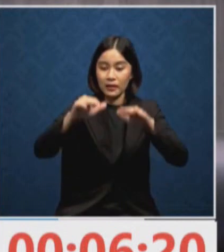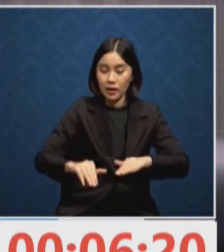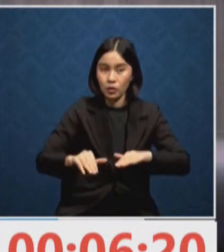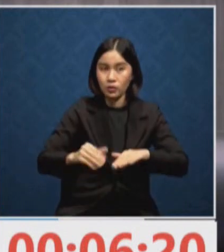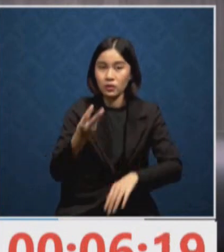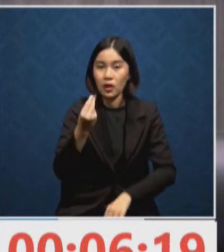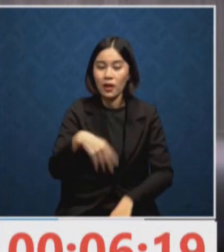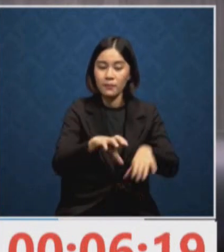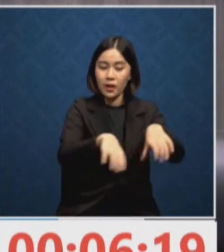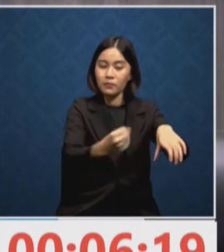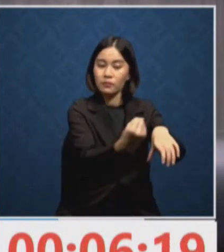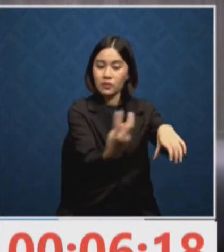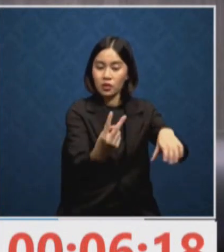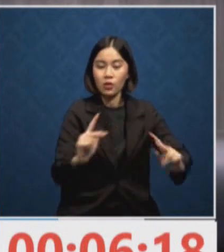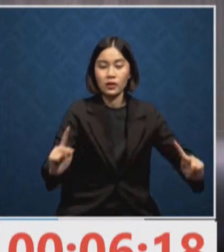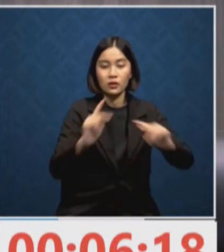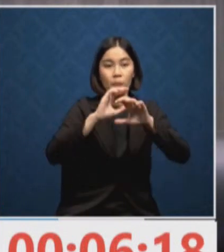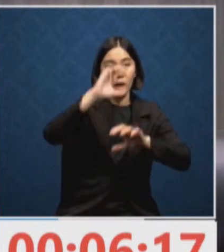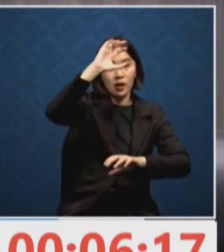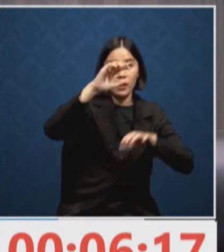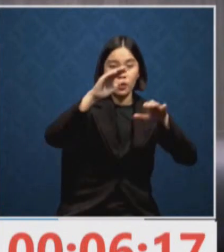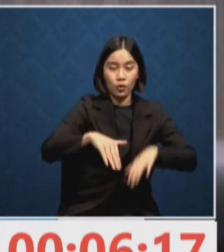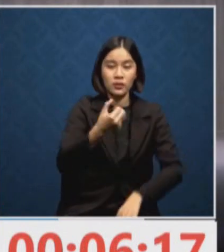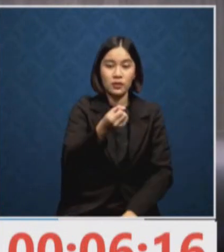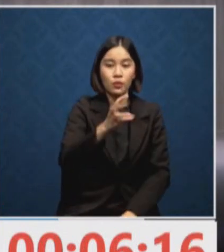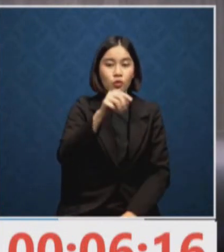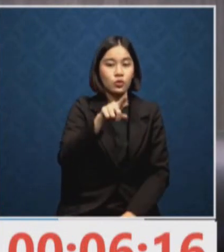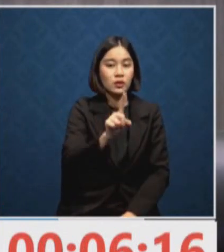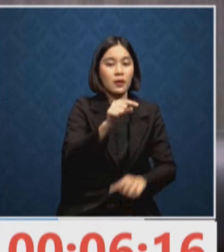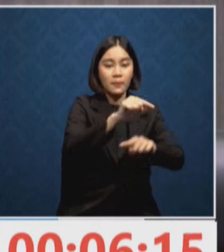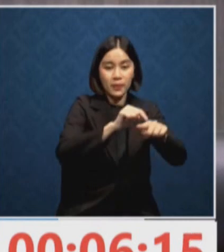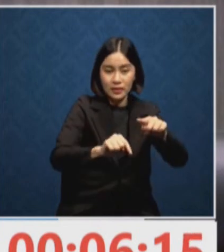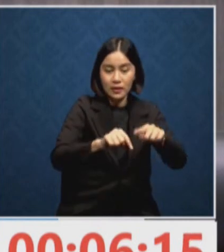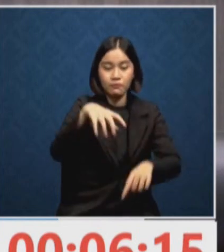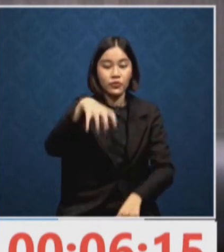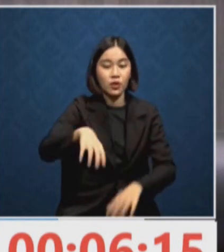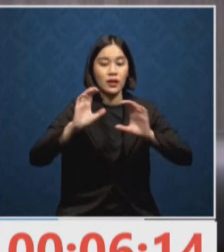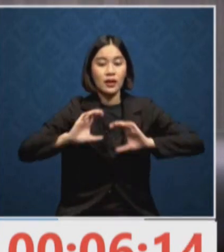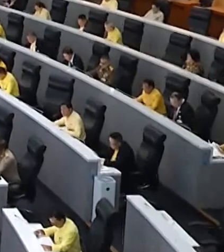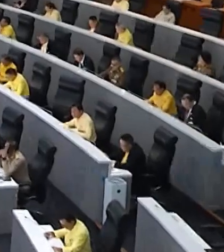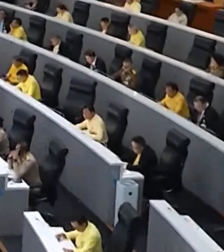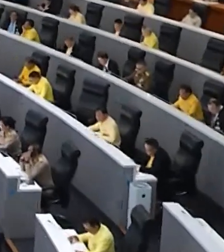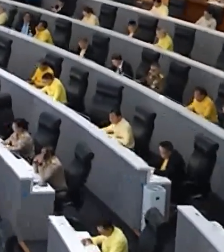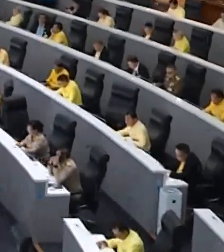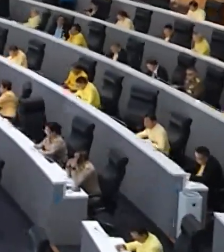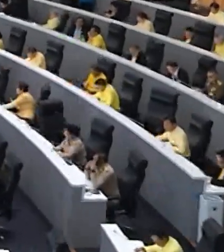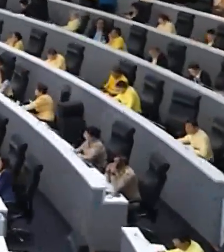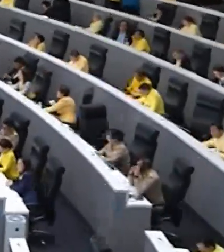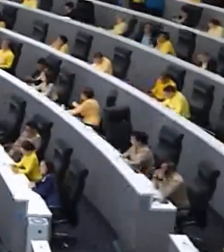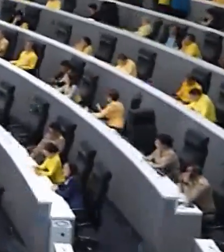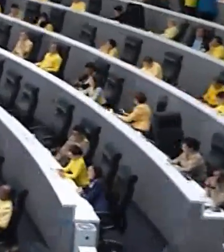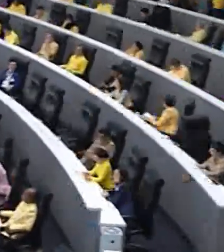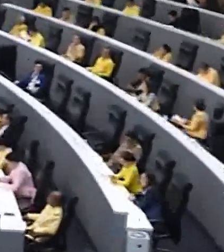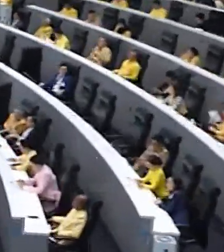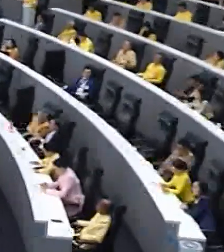นันทวโรภาสสมาชิกวุฒิสภานะคะก็ตั้งข้อสังเกตกับการจัดงบประมาณปี2568โดยเห็นว่า